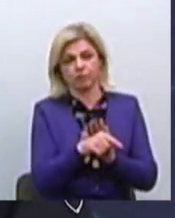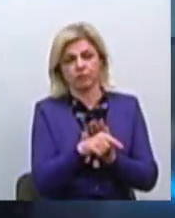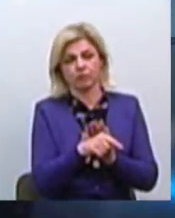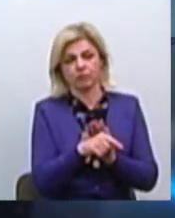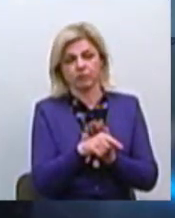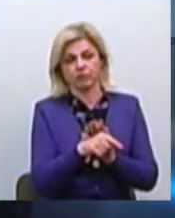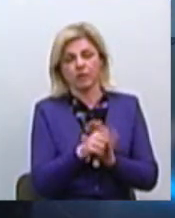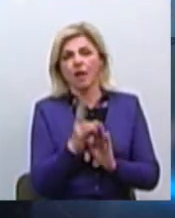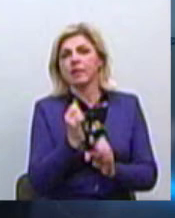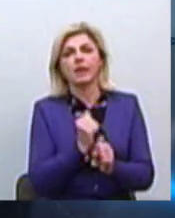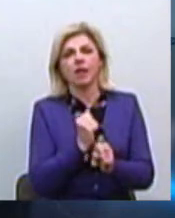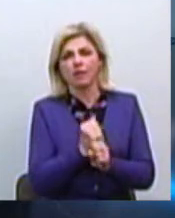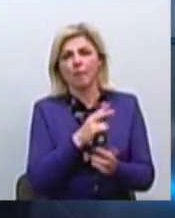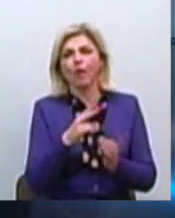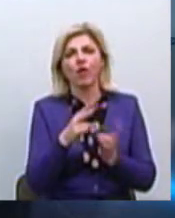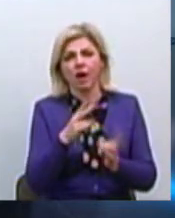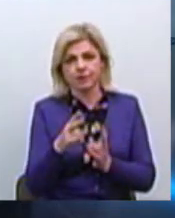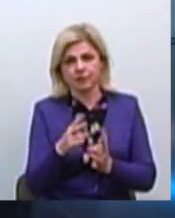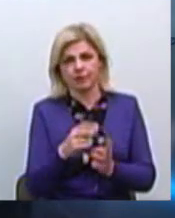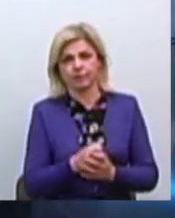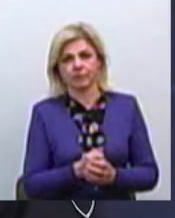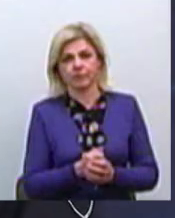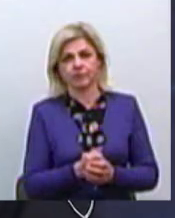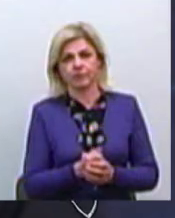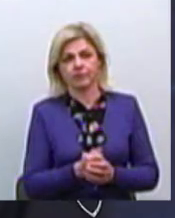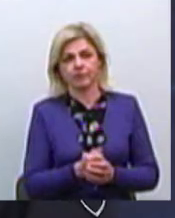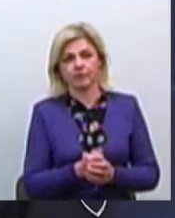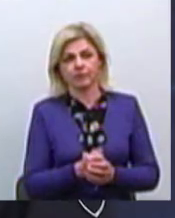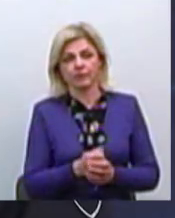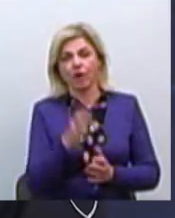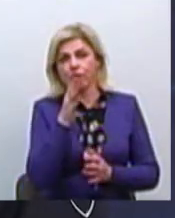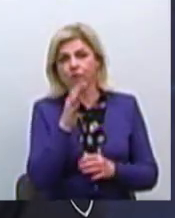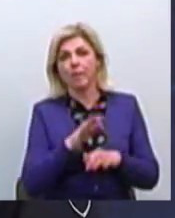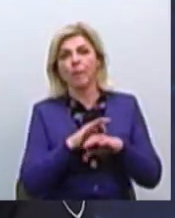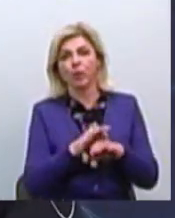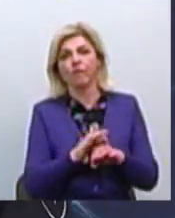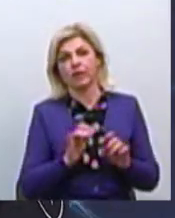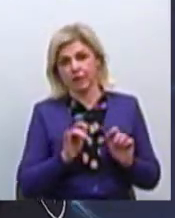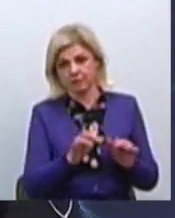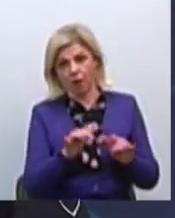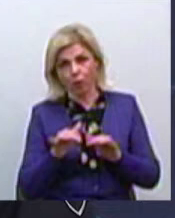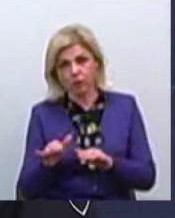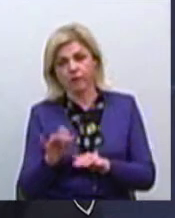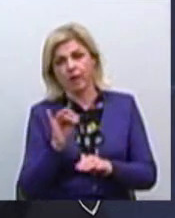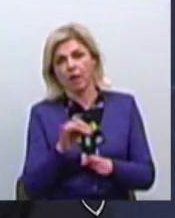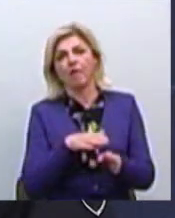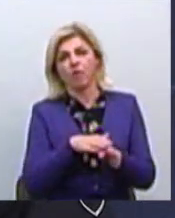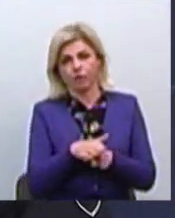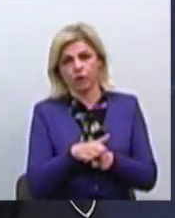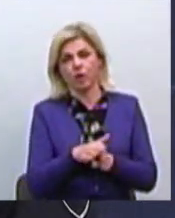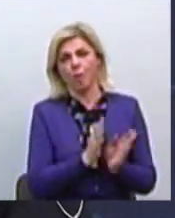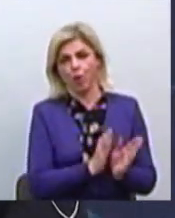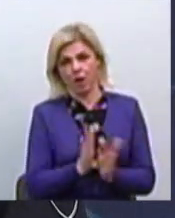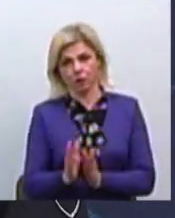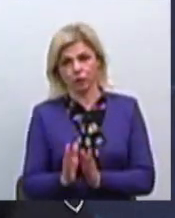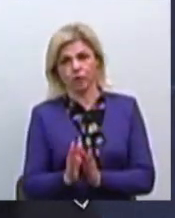не здійснення провокацій під час проведення заходів та дотримання публічного порядку